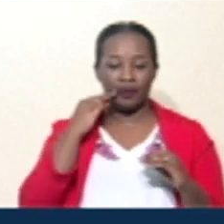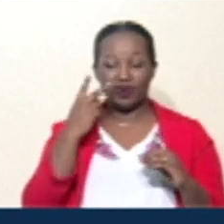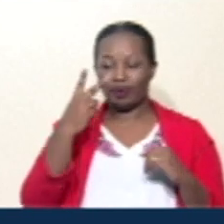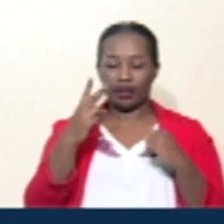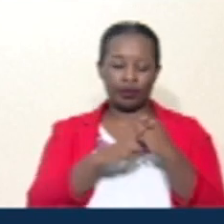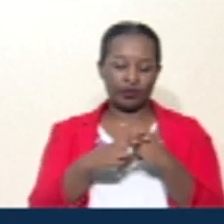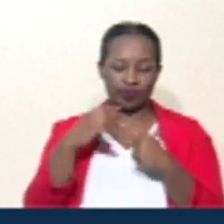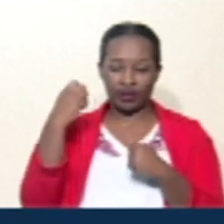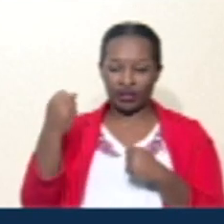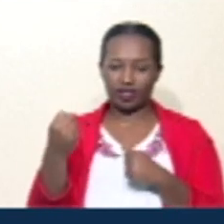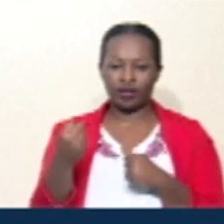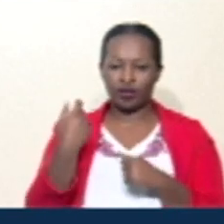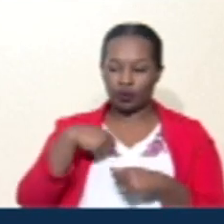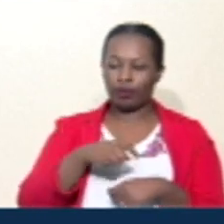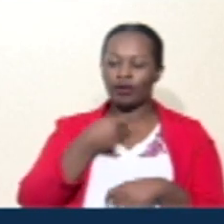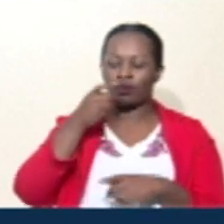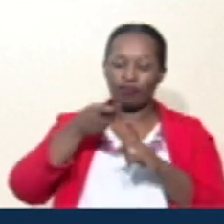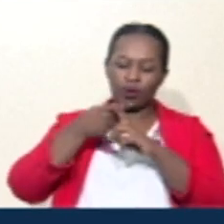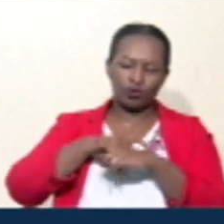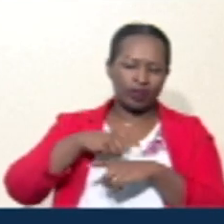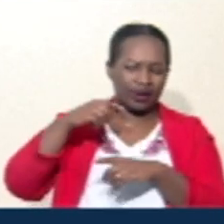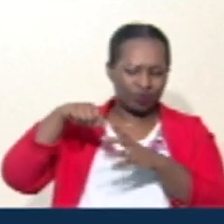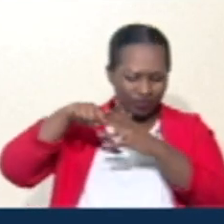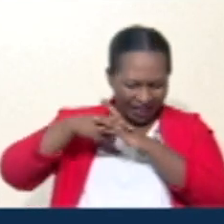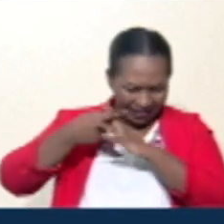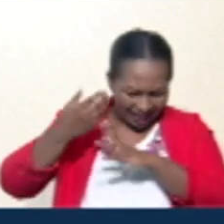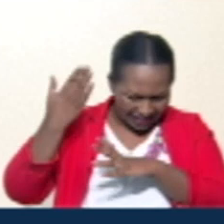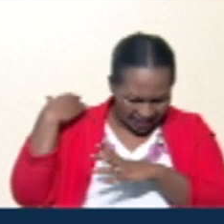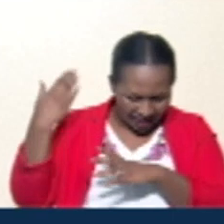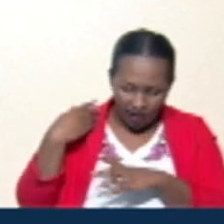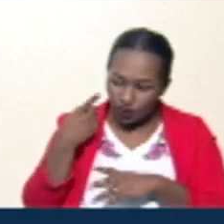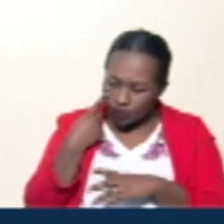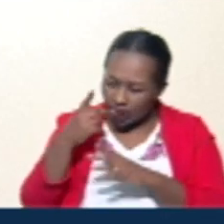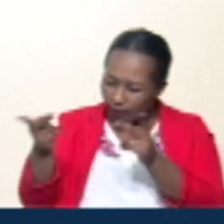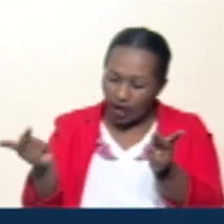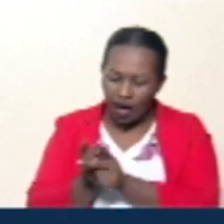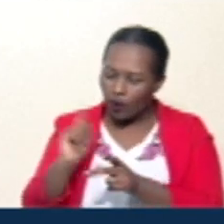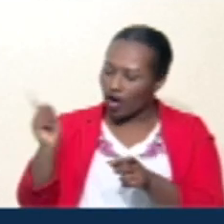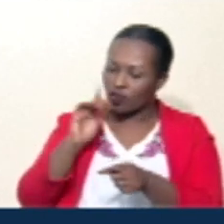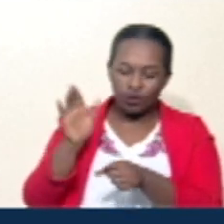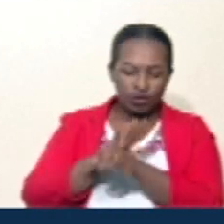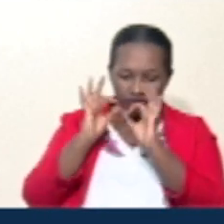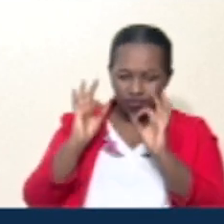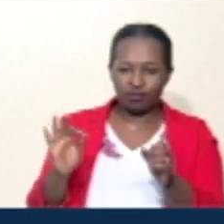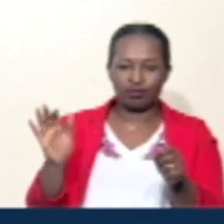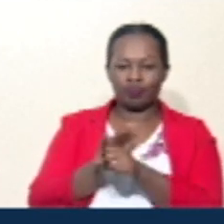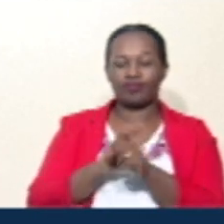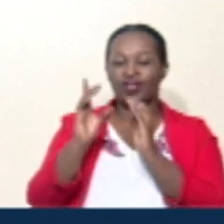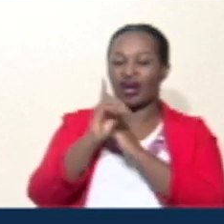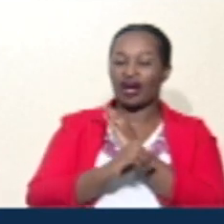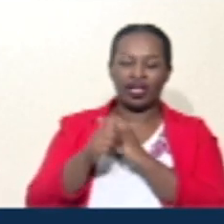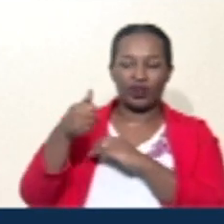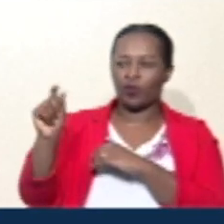ziraturuka kuba tugomba gusubira muri fondasiyo tukaja kureba hahandi hatujuje ubuziranenge hakuzuzwa. Akarere niko